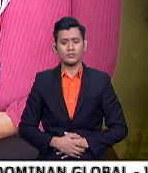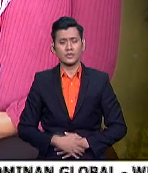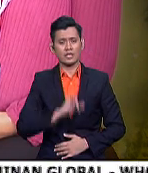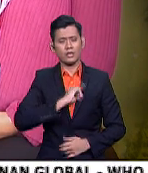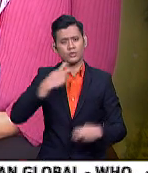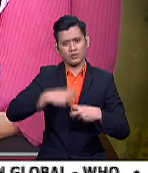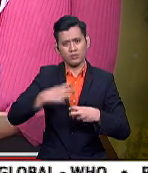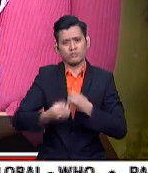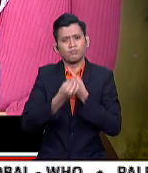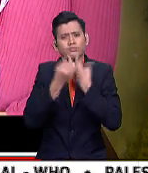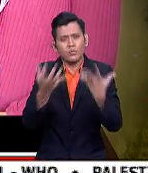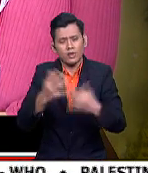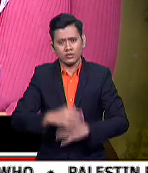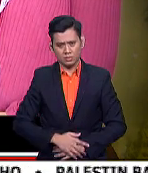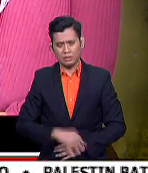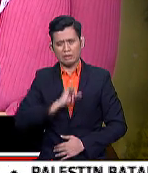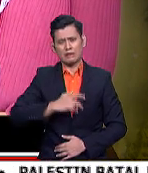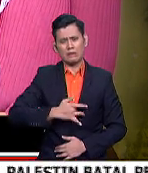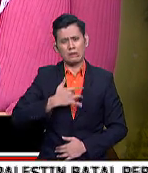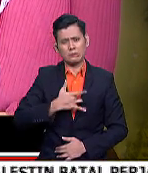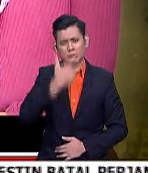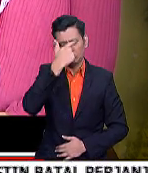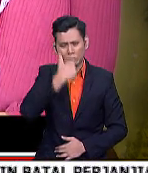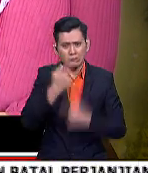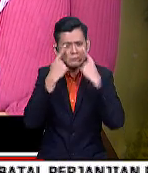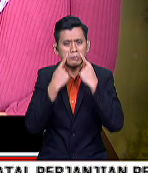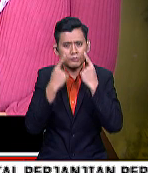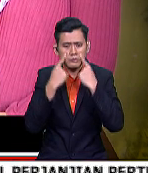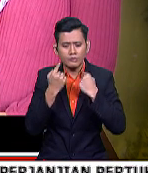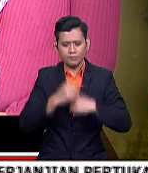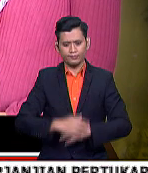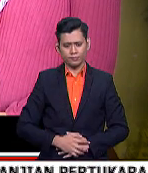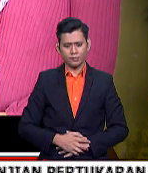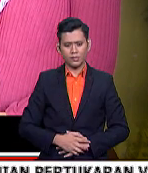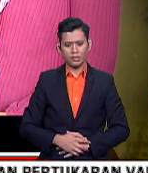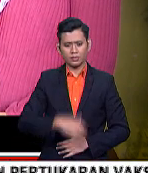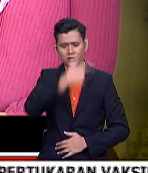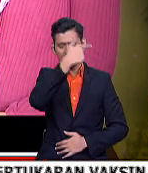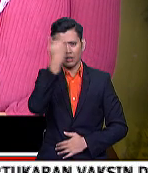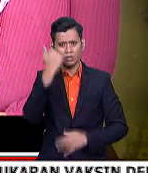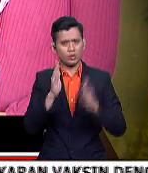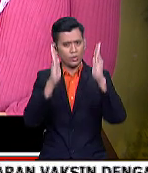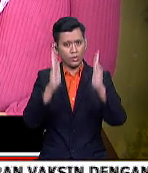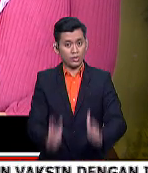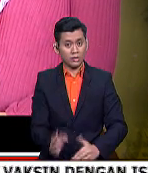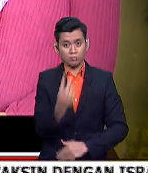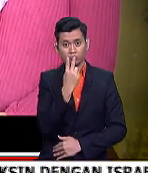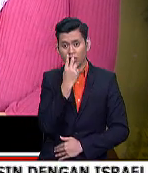ya. Apa? Sedih, ingat sedih yang orang buat kat pengalaman kat kita kan. Kat kita jari kita ni rasa macam mana kan jari kita